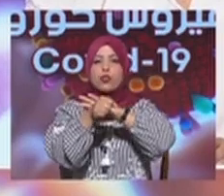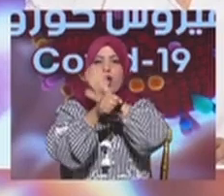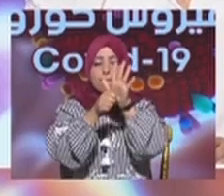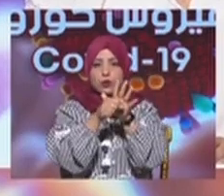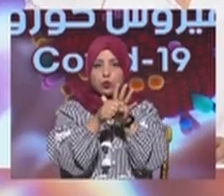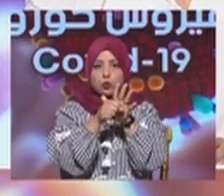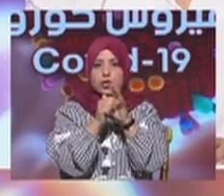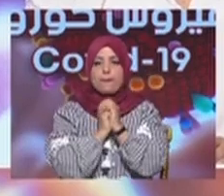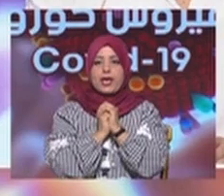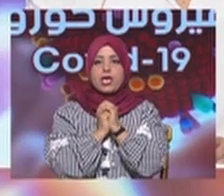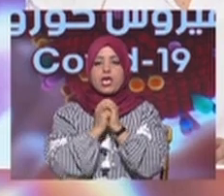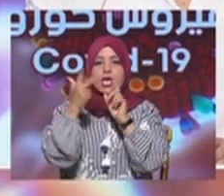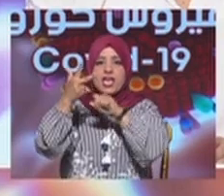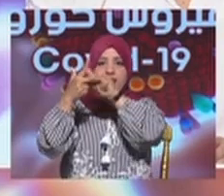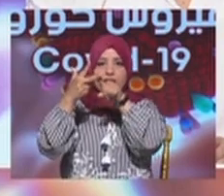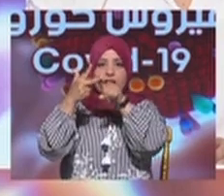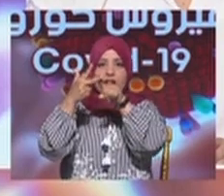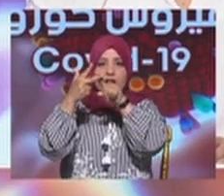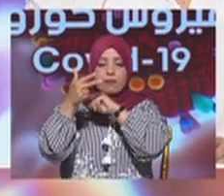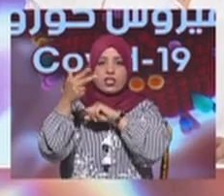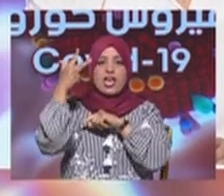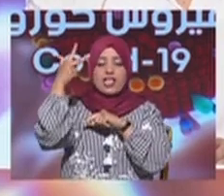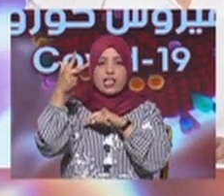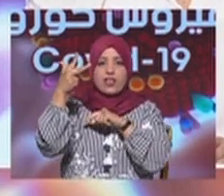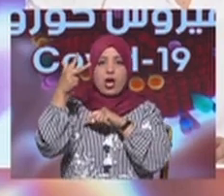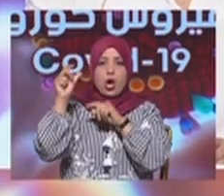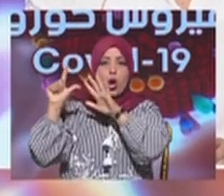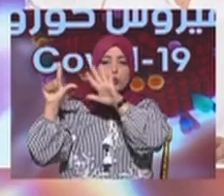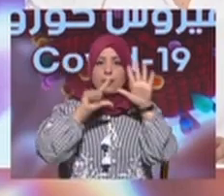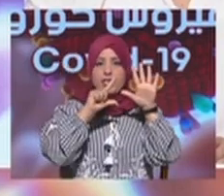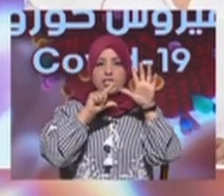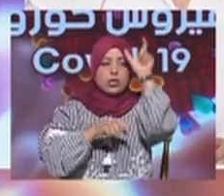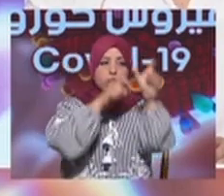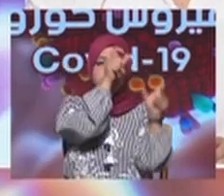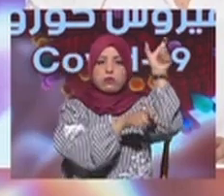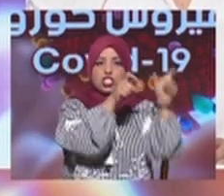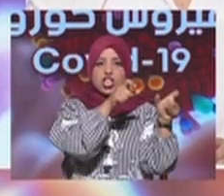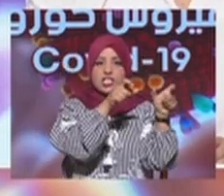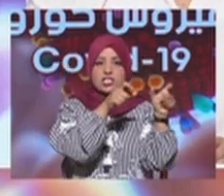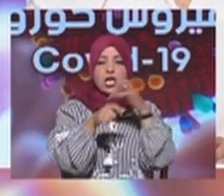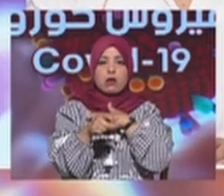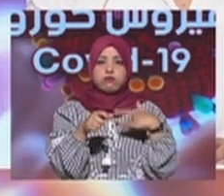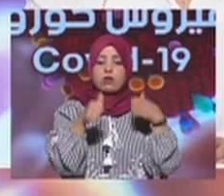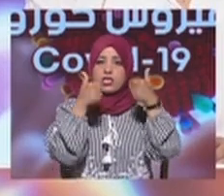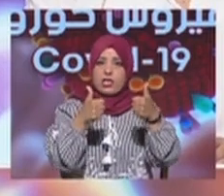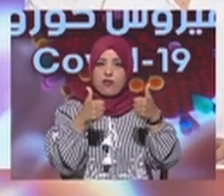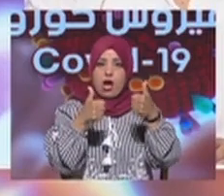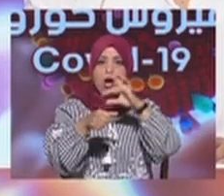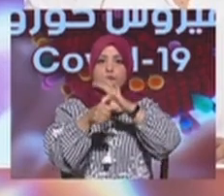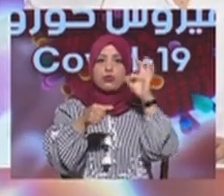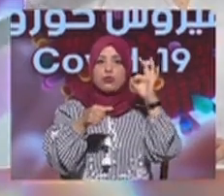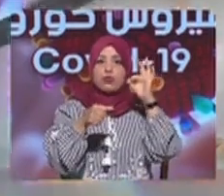43 حالة شفاء والحمد لله، وإن شاء الله يا رب الباقي يشفى، وإن شاء الله يقع احترام الحجر الصحي